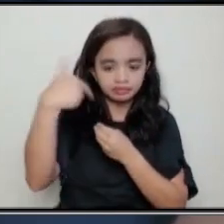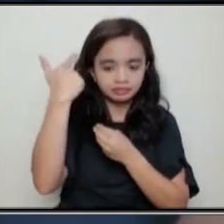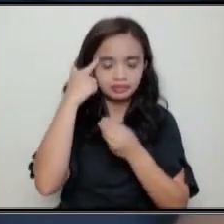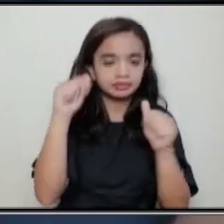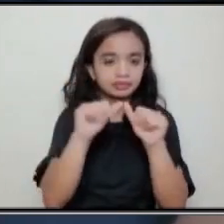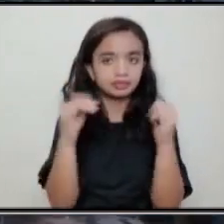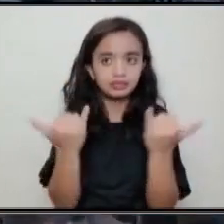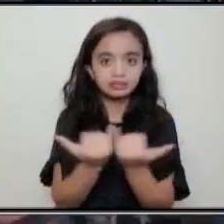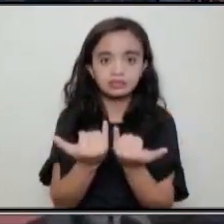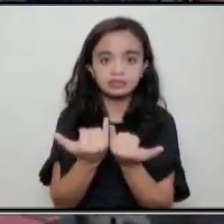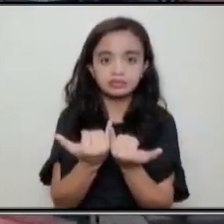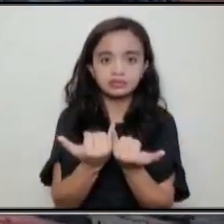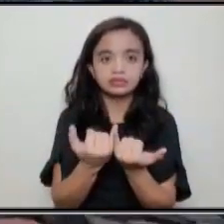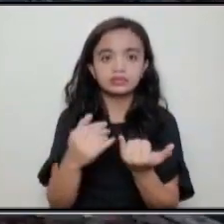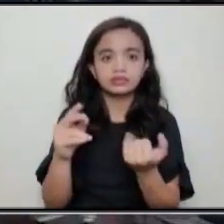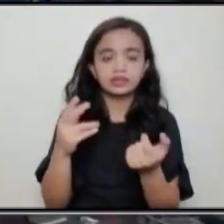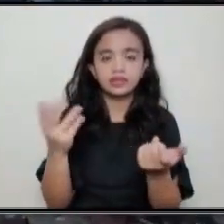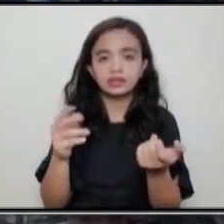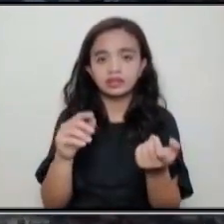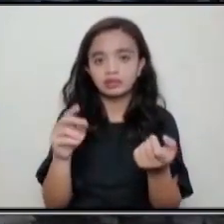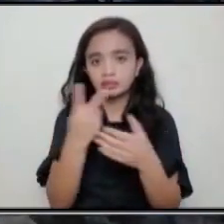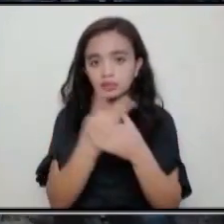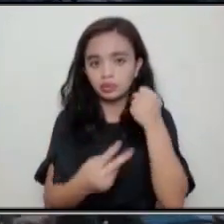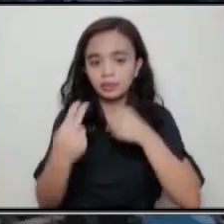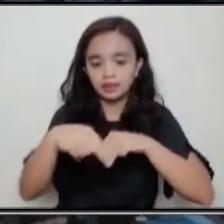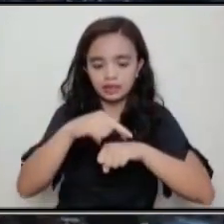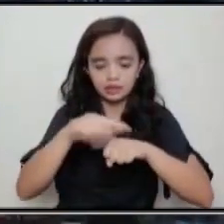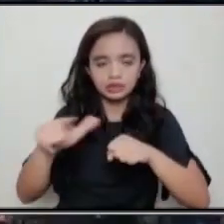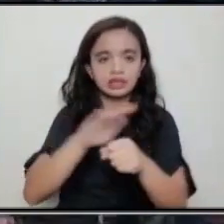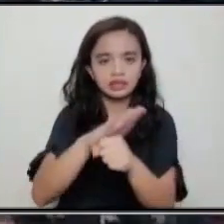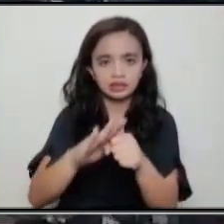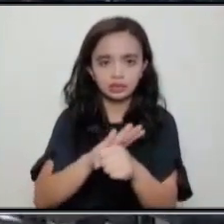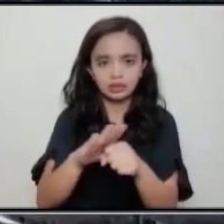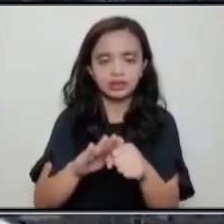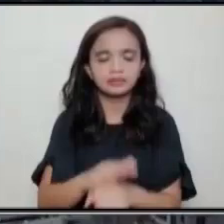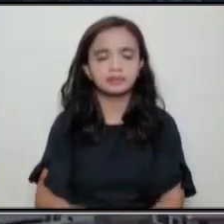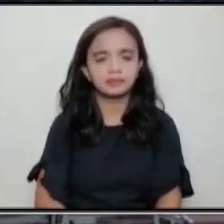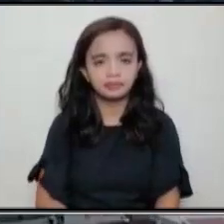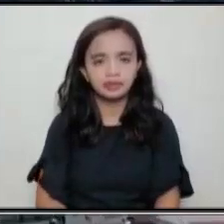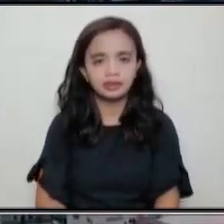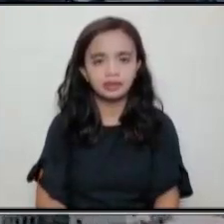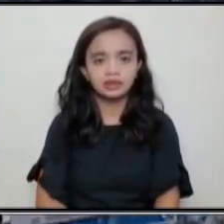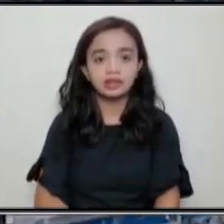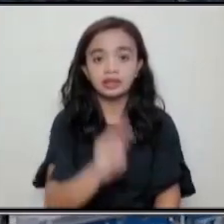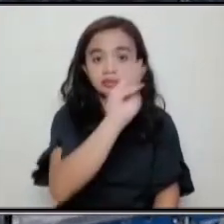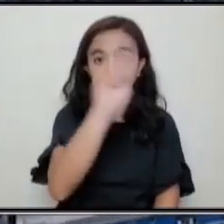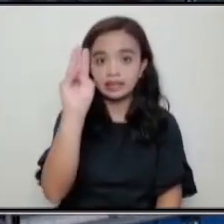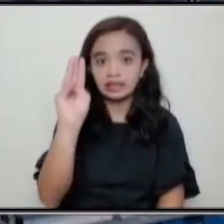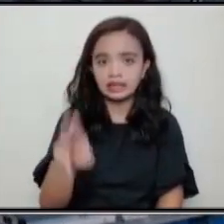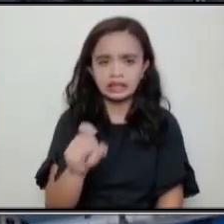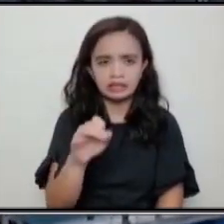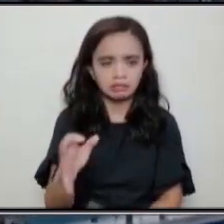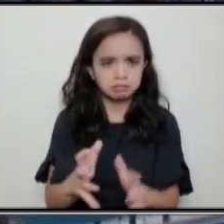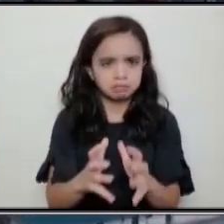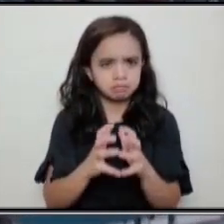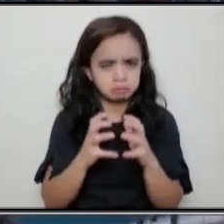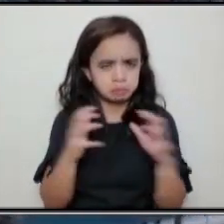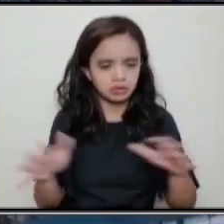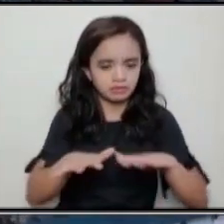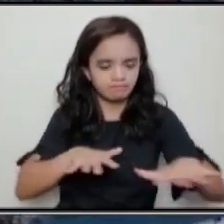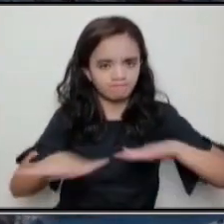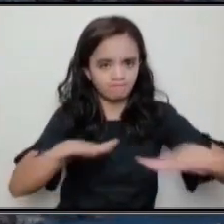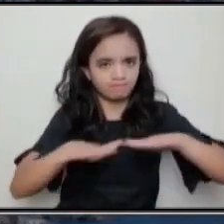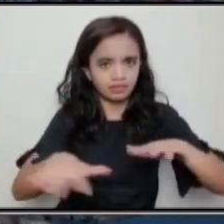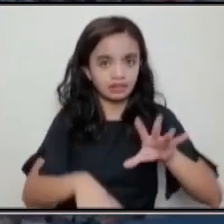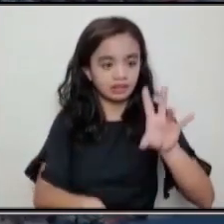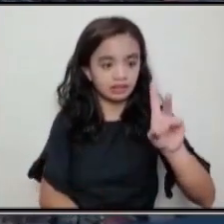at pati sa lokal. Sa Metro Manila, sakaling tumama ang The Big One o lindol na may lakas na magnitude